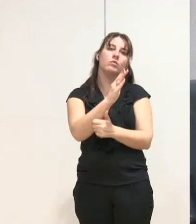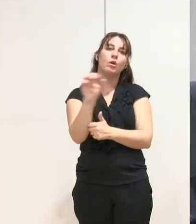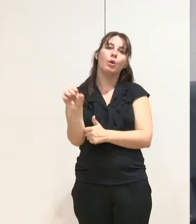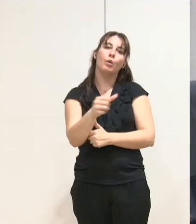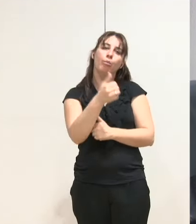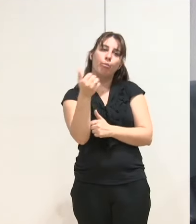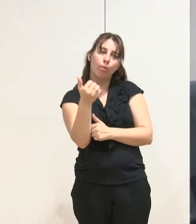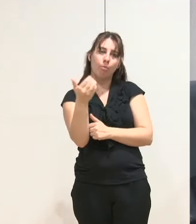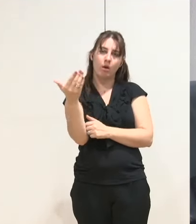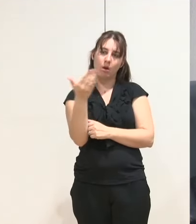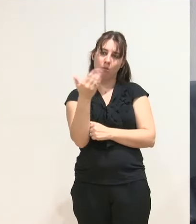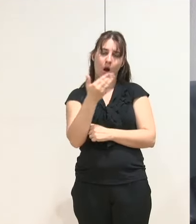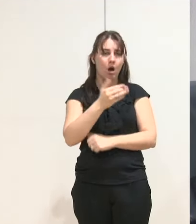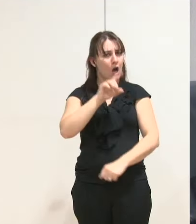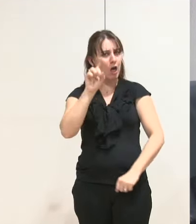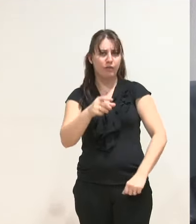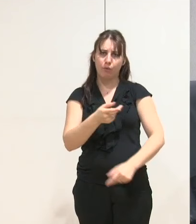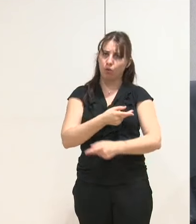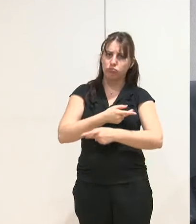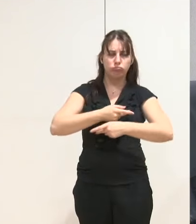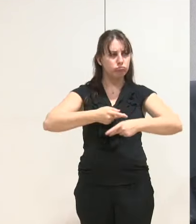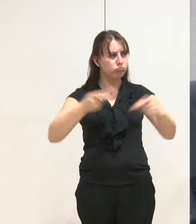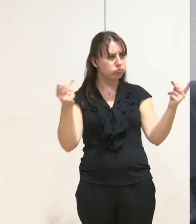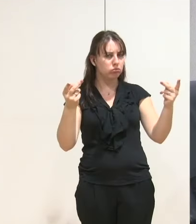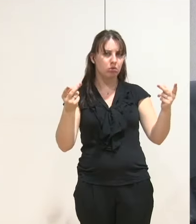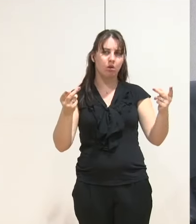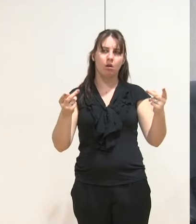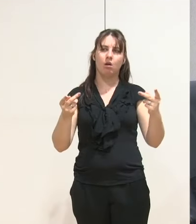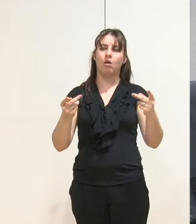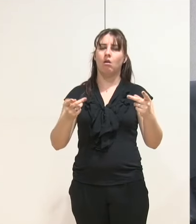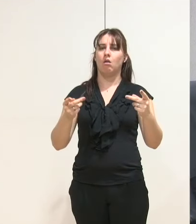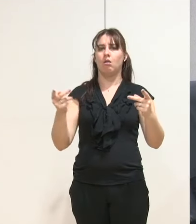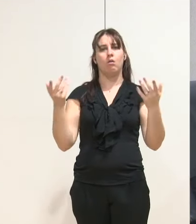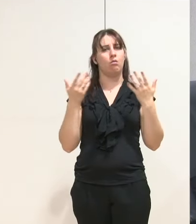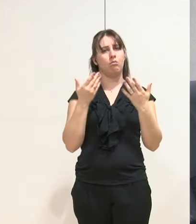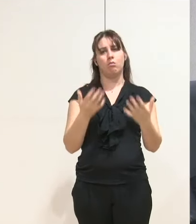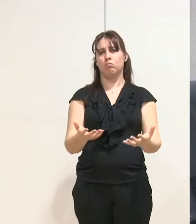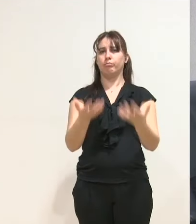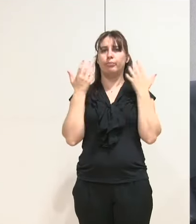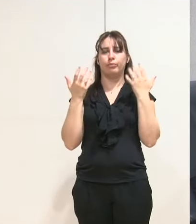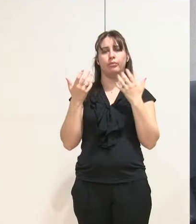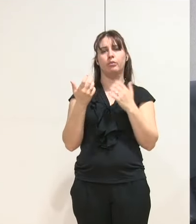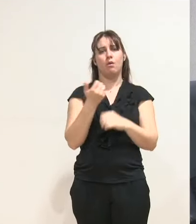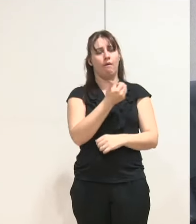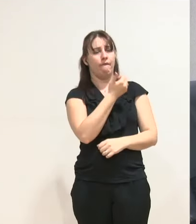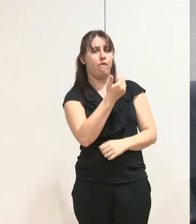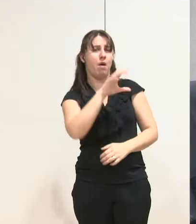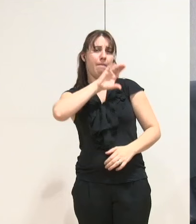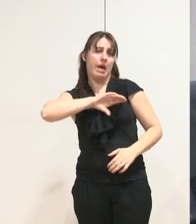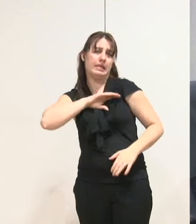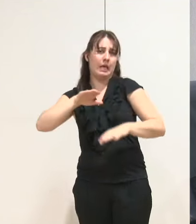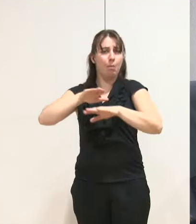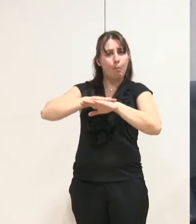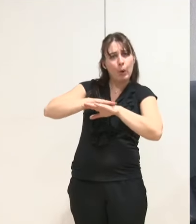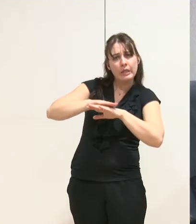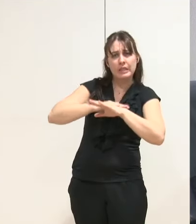signe il faut le dire l'échec de la politique que vous avez tenté de mettre